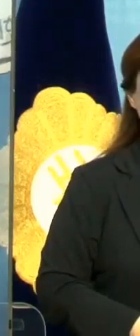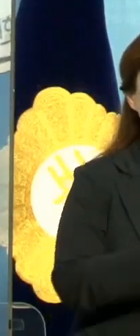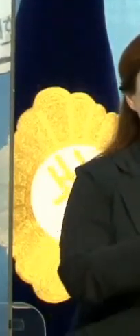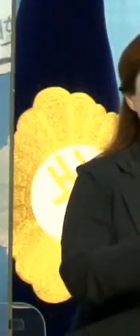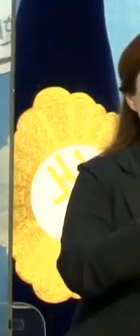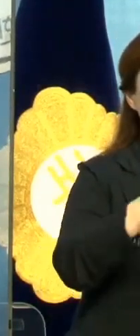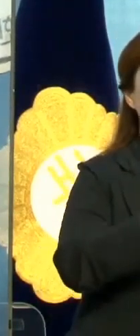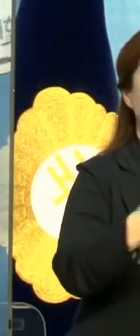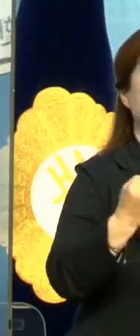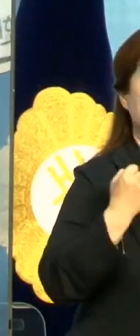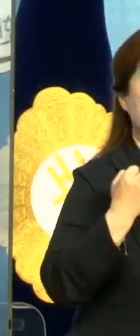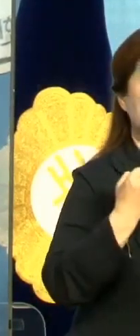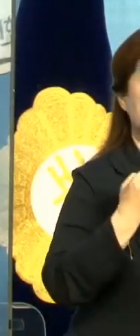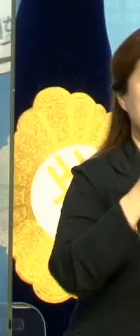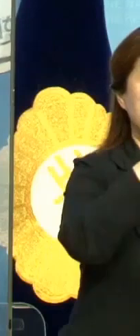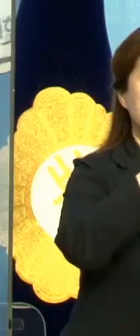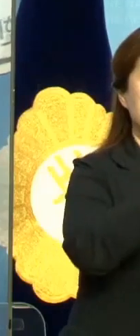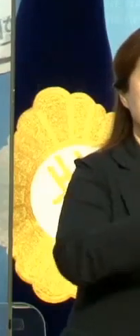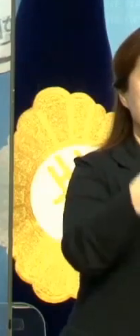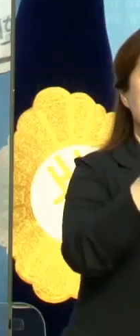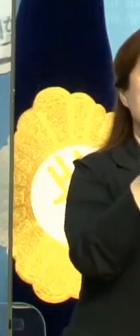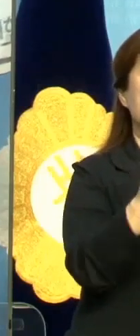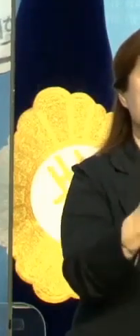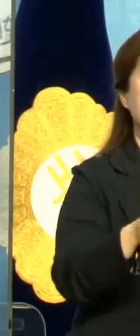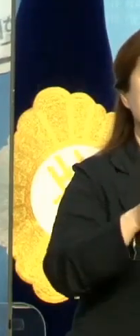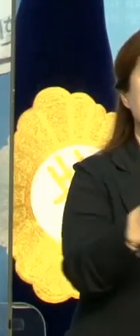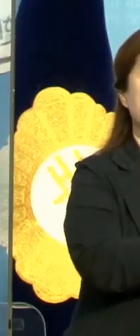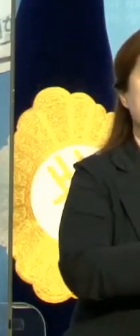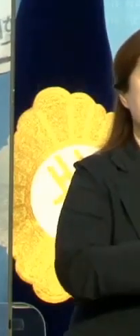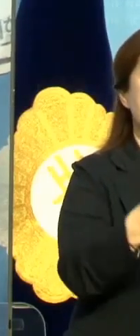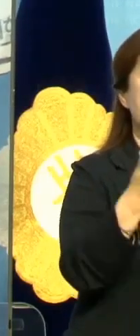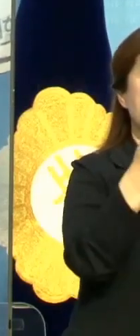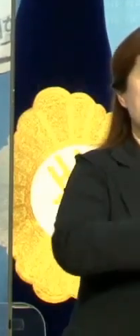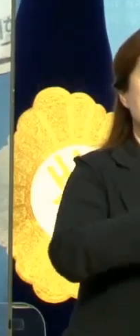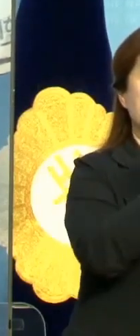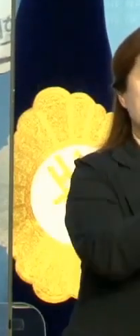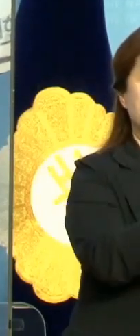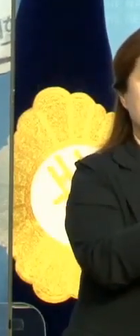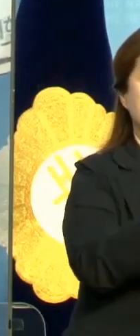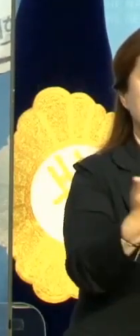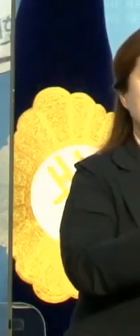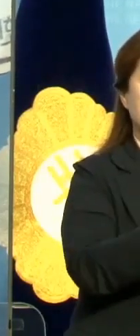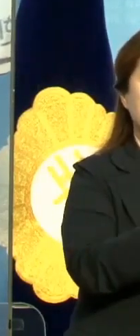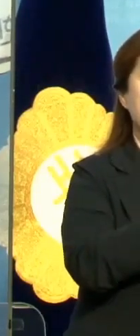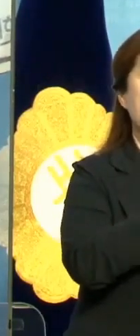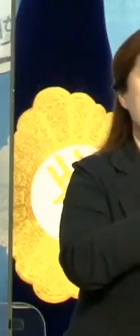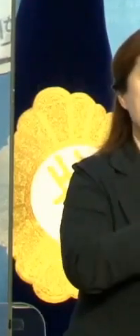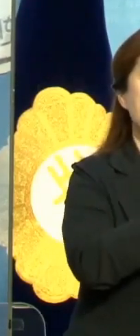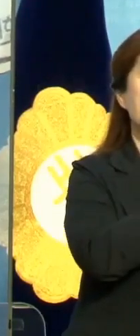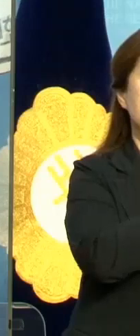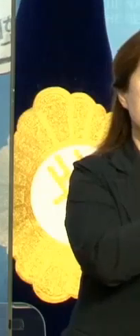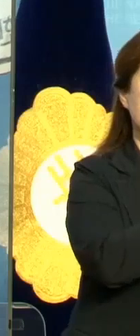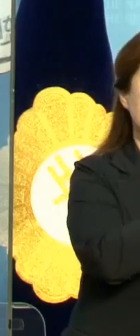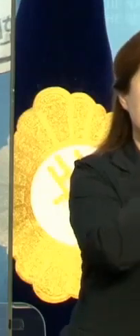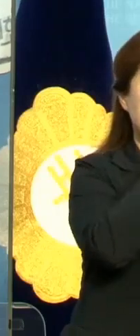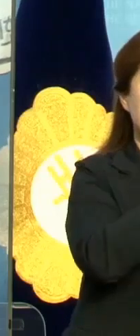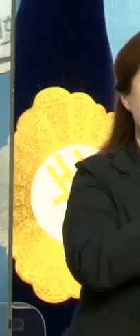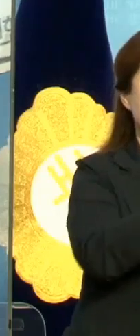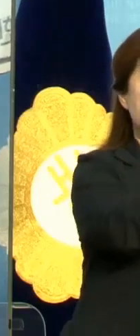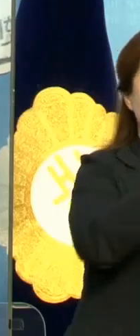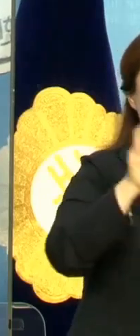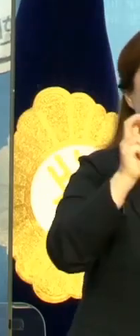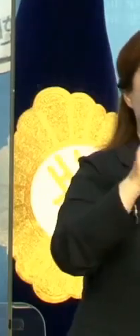1 국민의 힘에 윤찬 의원도 정무위 소속 인데 삼성물산 제일모직 제일모직 합병 당시의